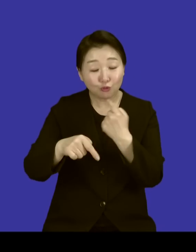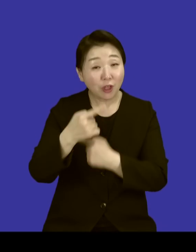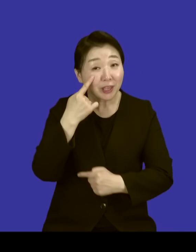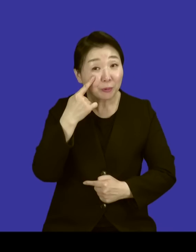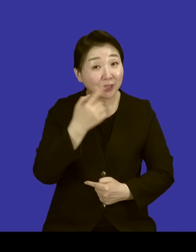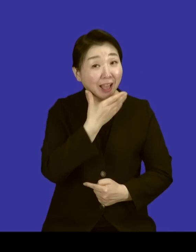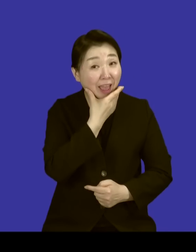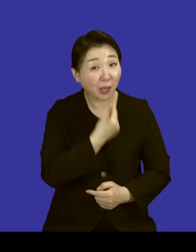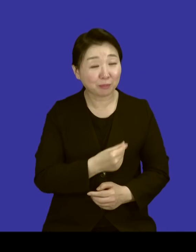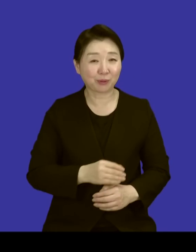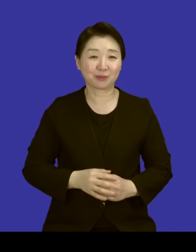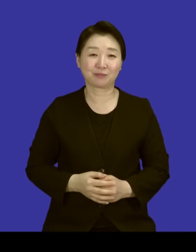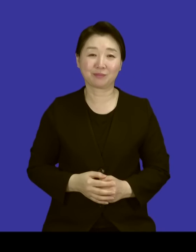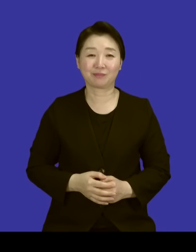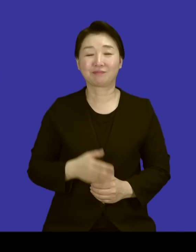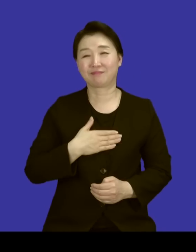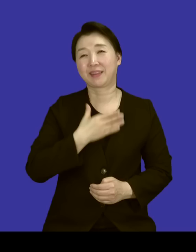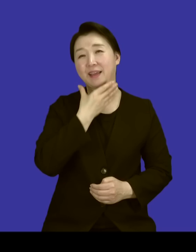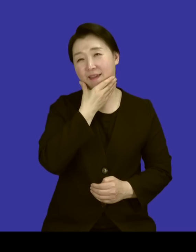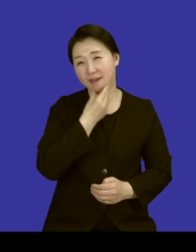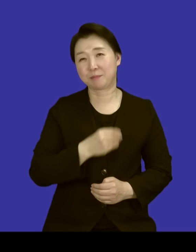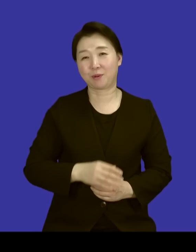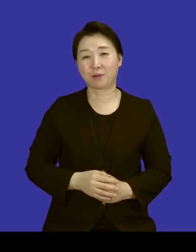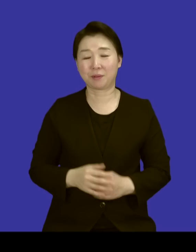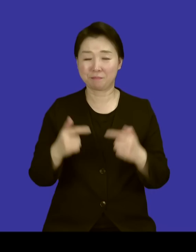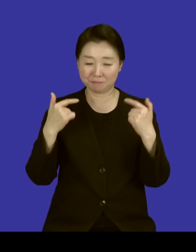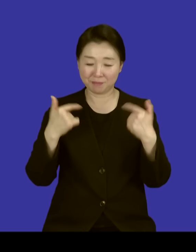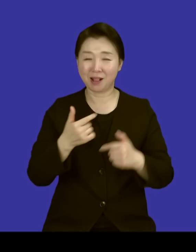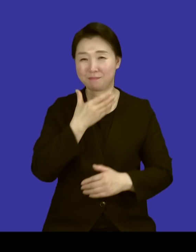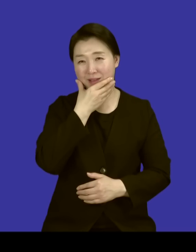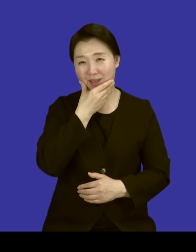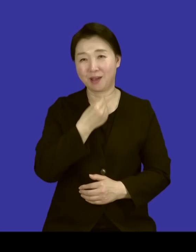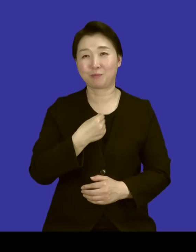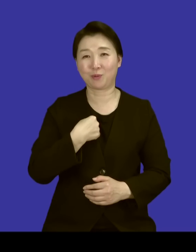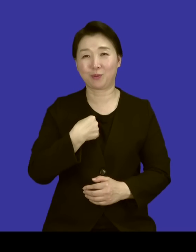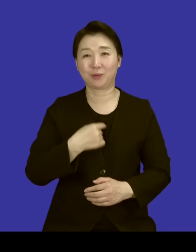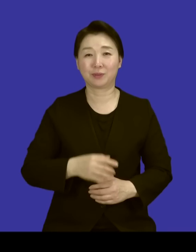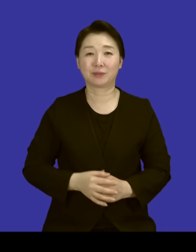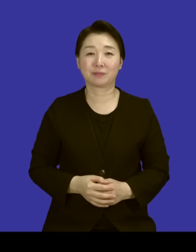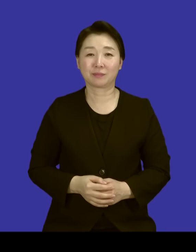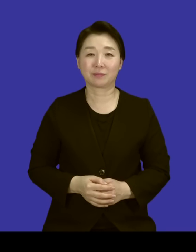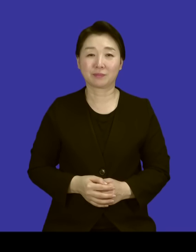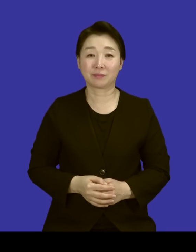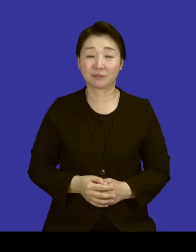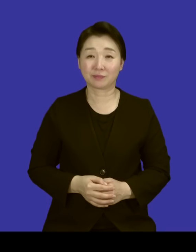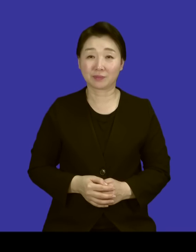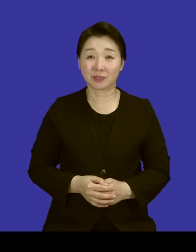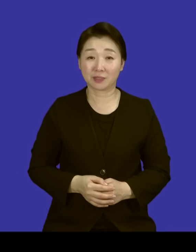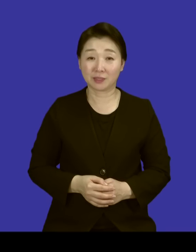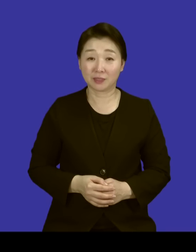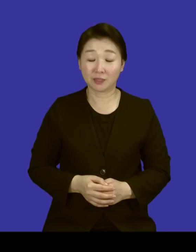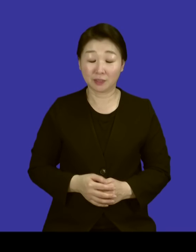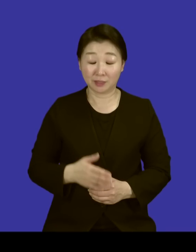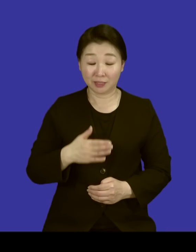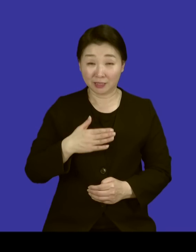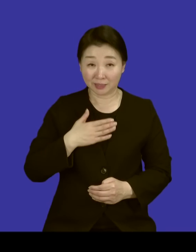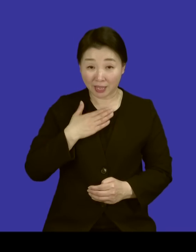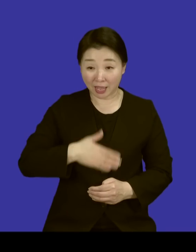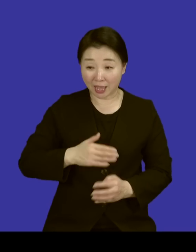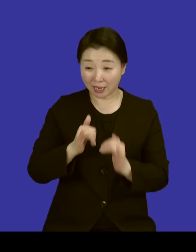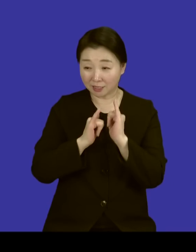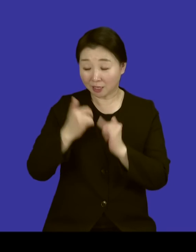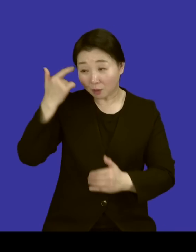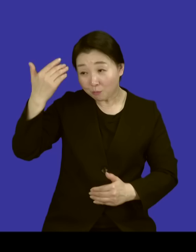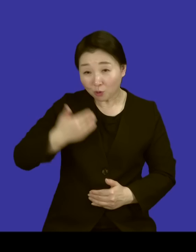행복하세요? 굉장히 행복하죠. 예. 날마다 행복하고 예. 저를 아시는 분들이 제게 물어요. 예.